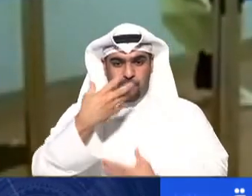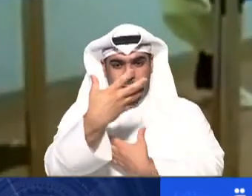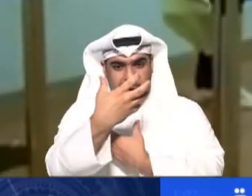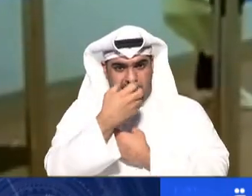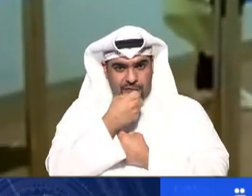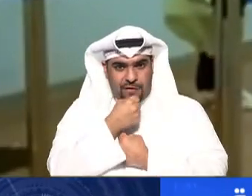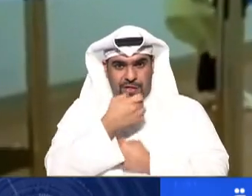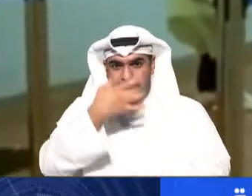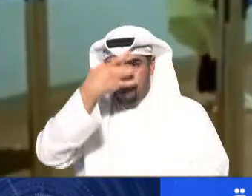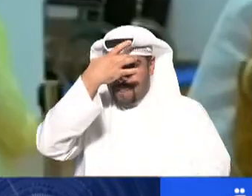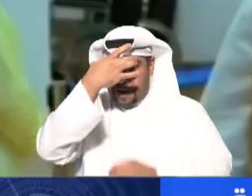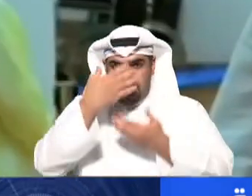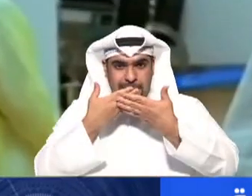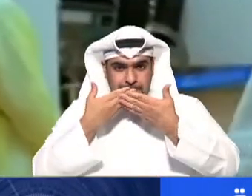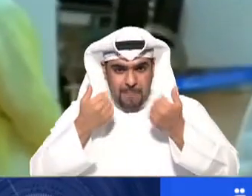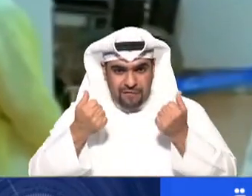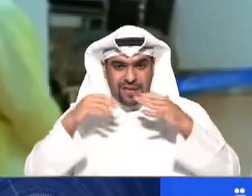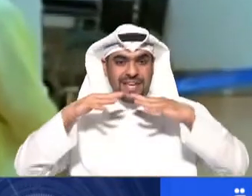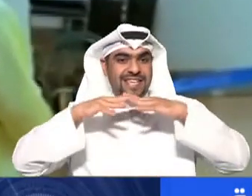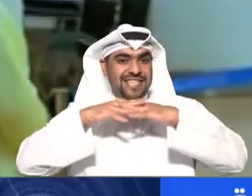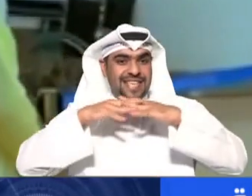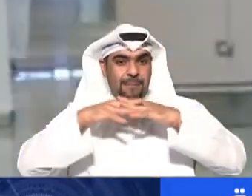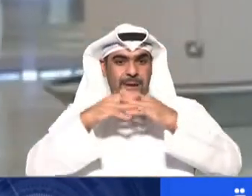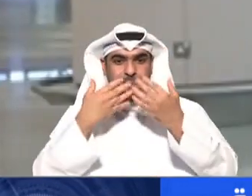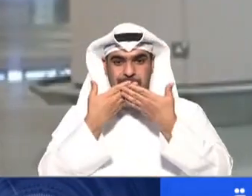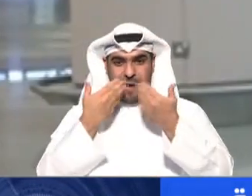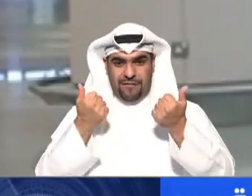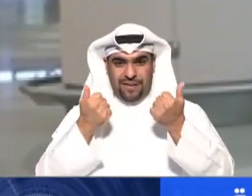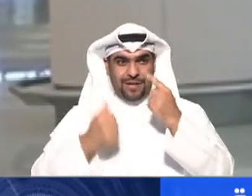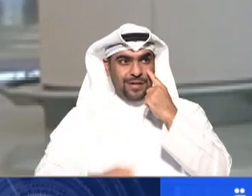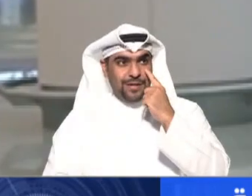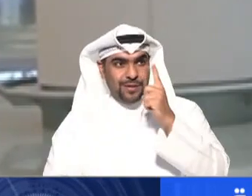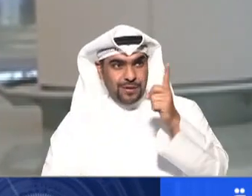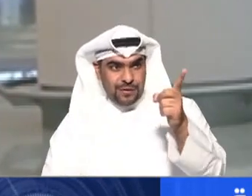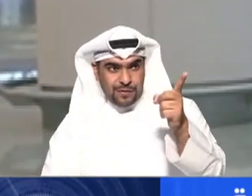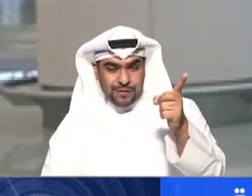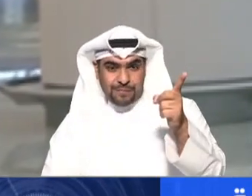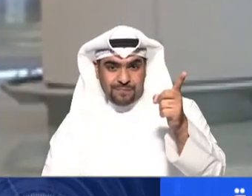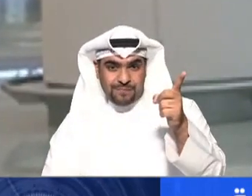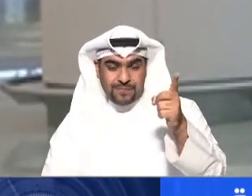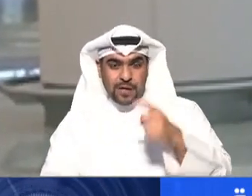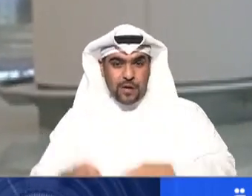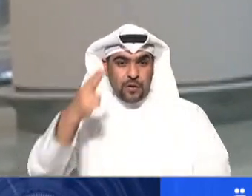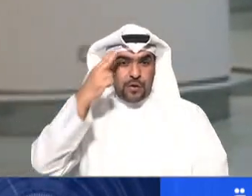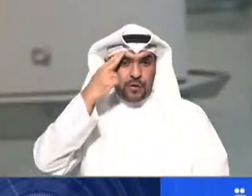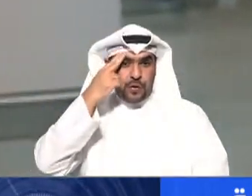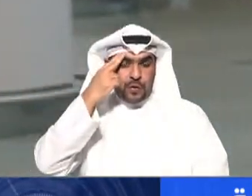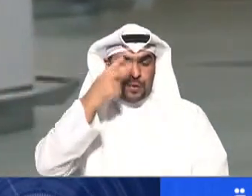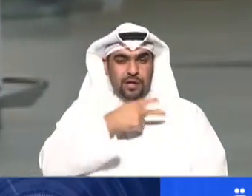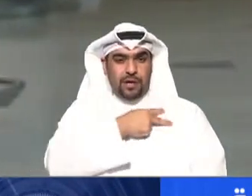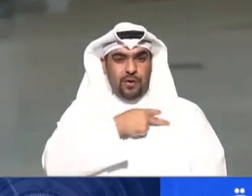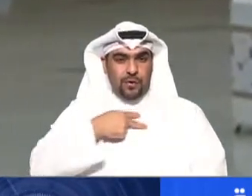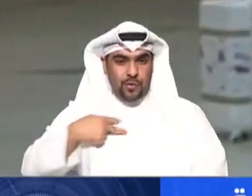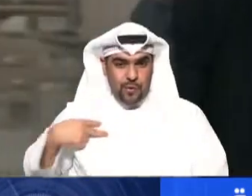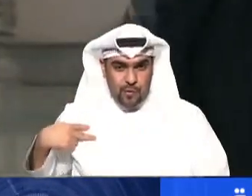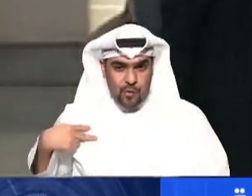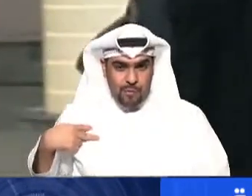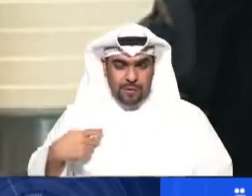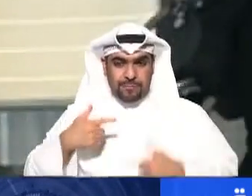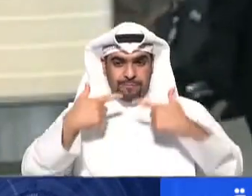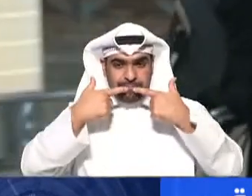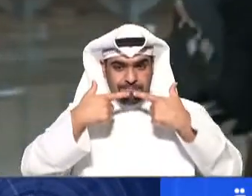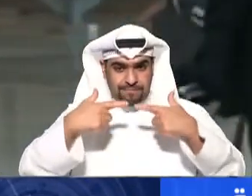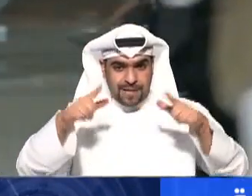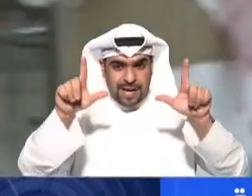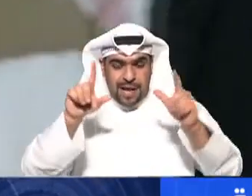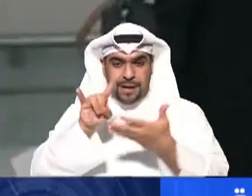وفق إجراءات احترازية غير مسبوقة، حيث تمت إقامتهم في مساكن العزل الصحي مسبقا للتأكد